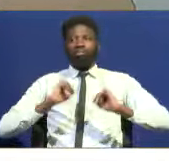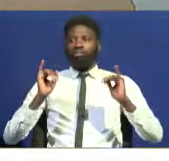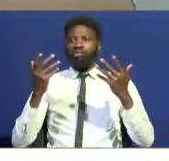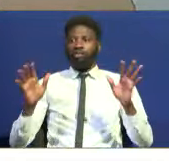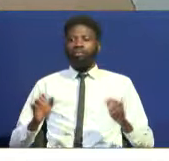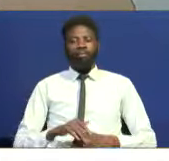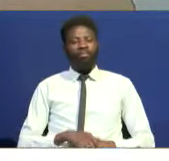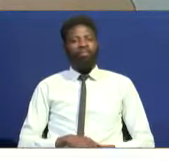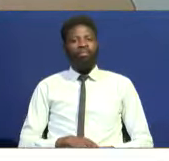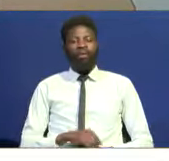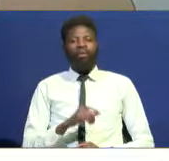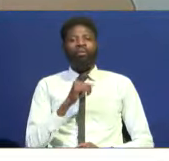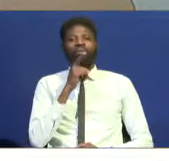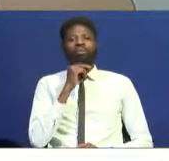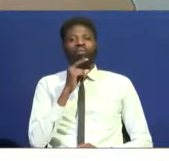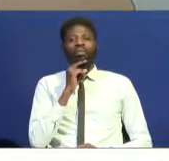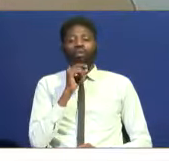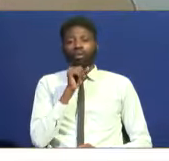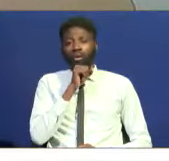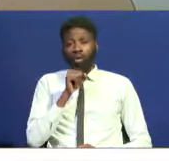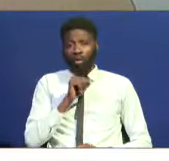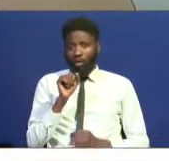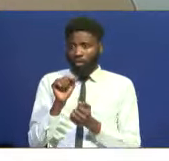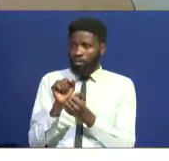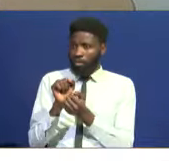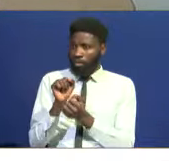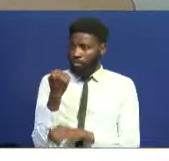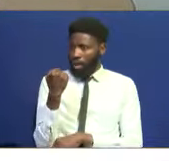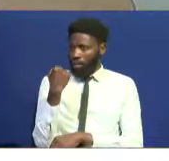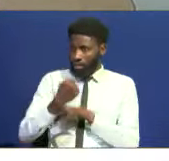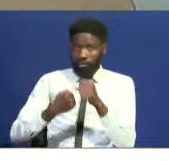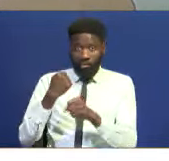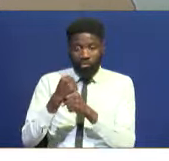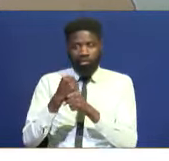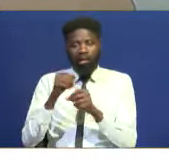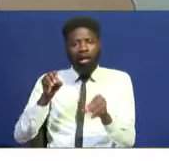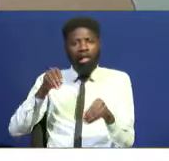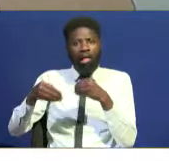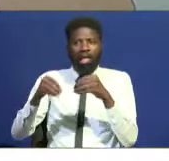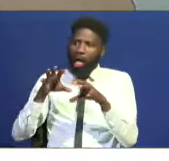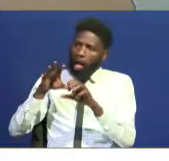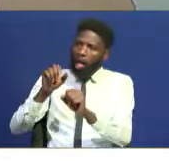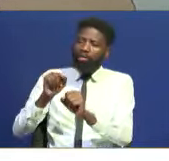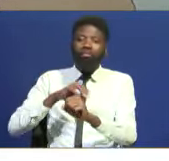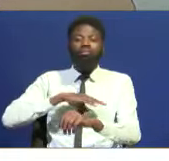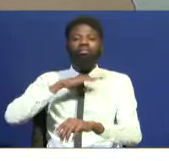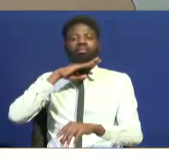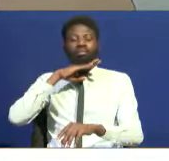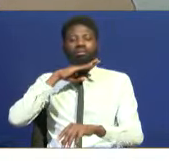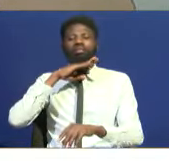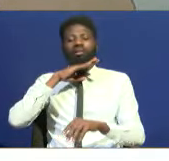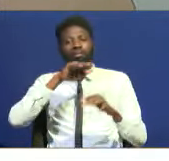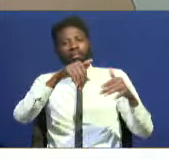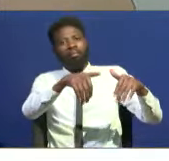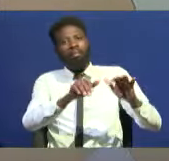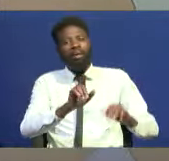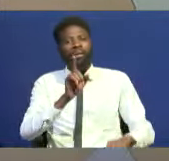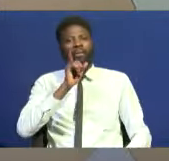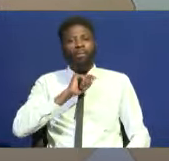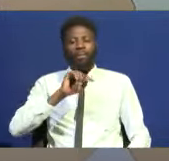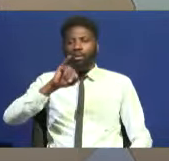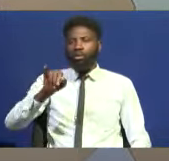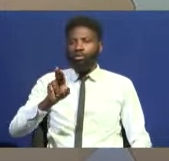Mvulana wa umri wa miaka mitano aliyeuliwa na afisi amezikwa nyumbani kwa wazazi wake katika kijiji cha Nyasaba, eneo bunge la Juja,